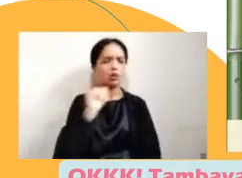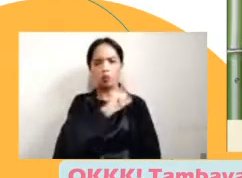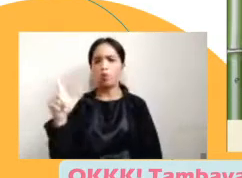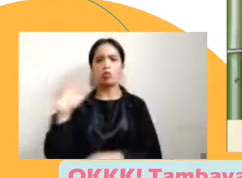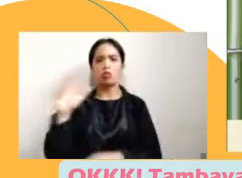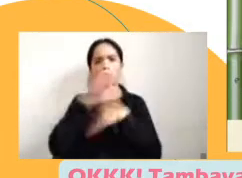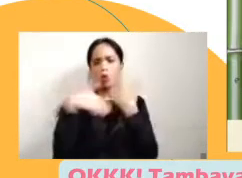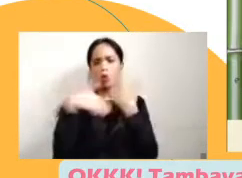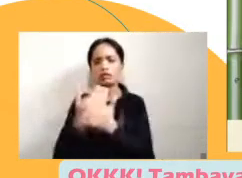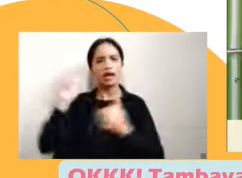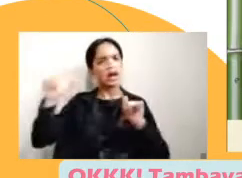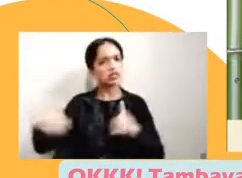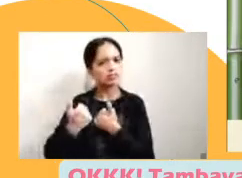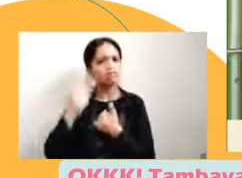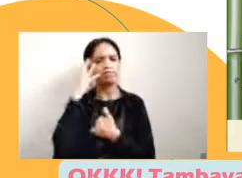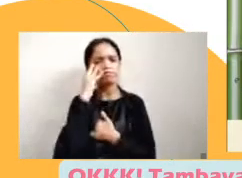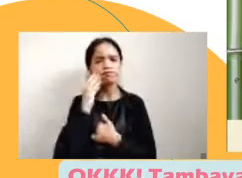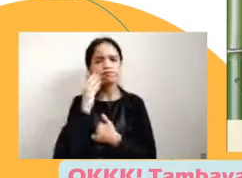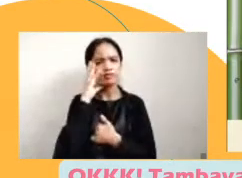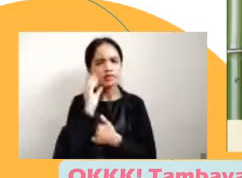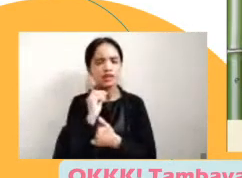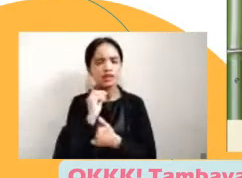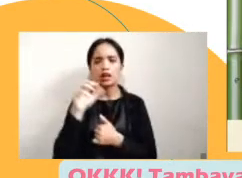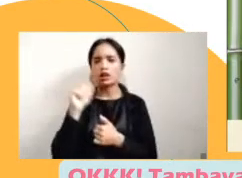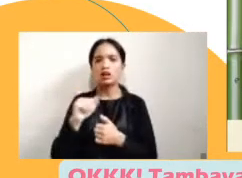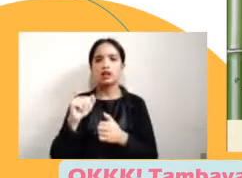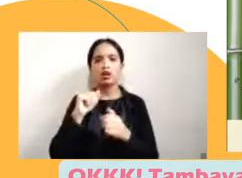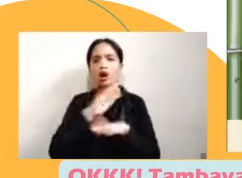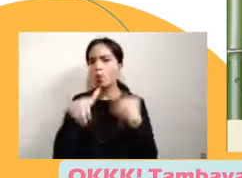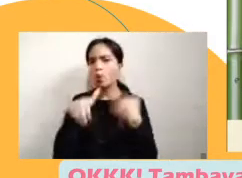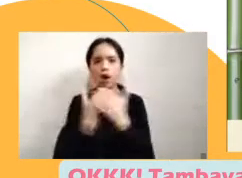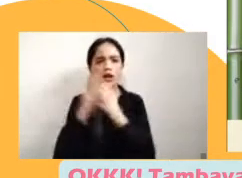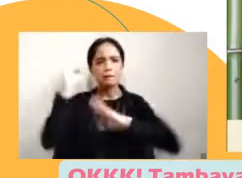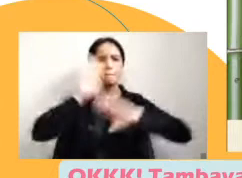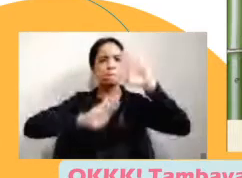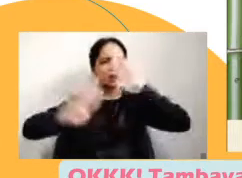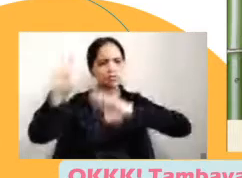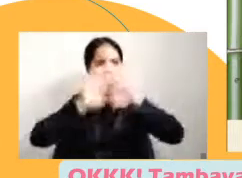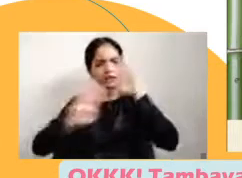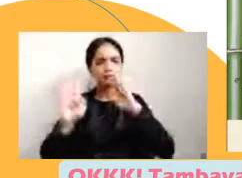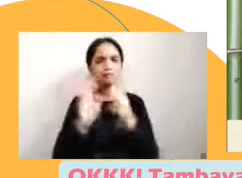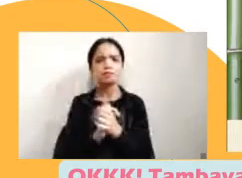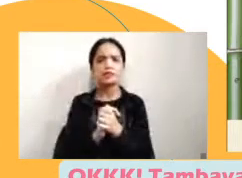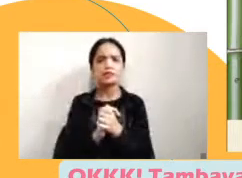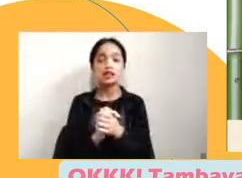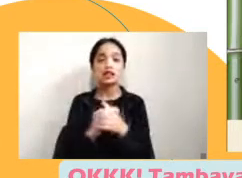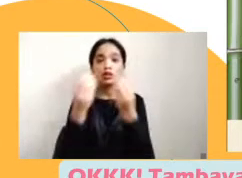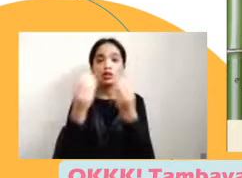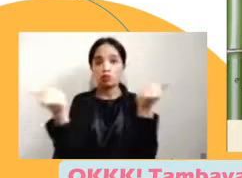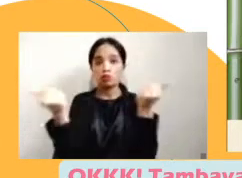ating pinagdadaanan at bawat problema na ating nalalagpasan ay kapupulutan